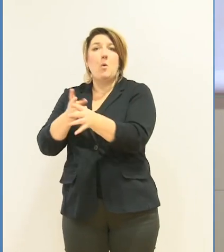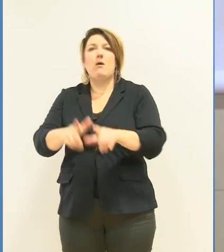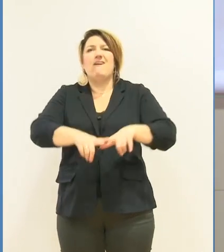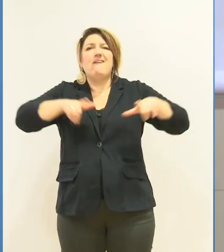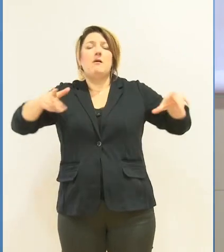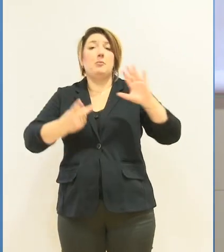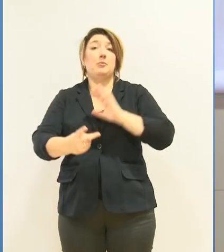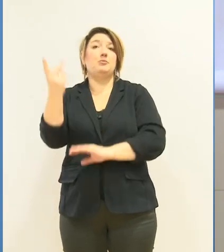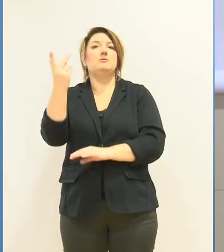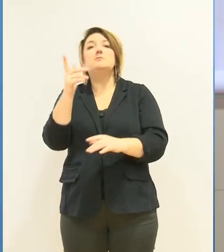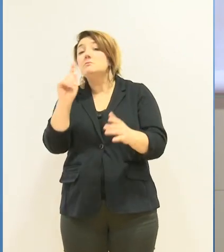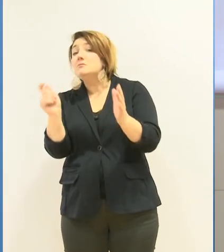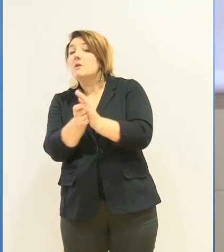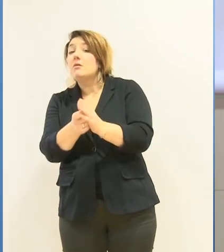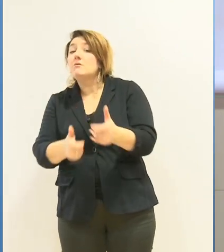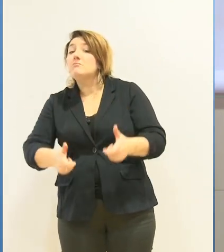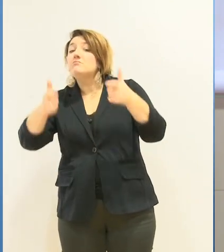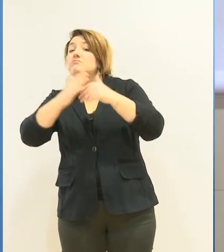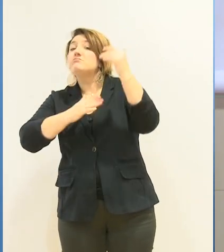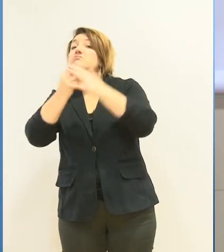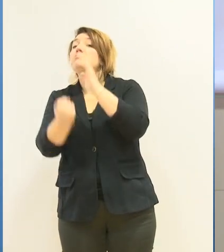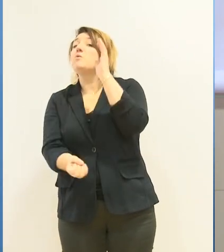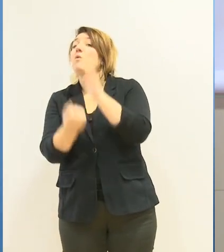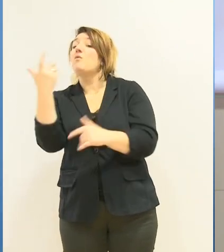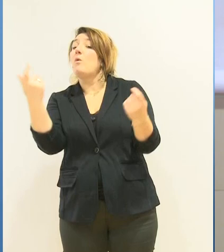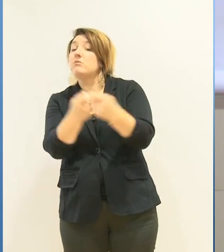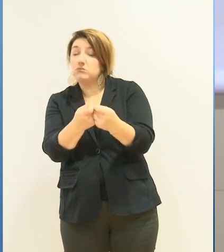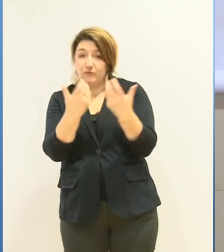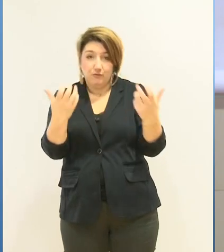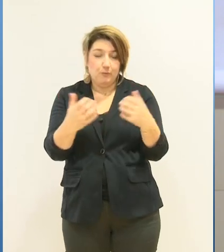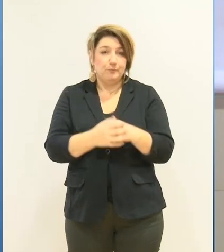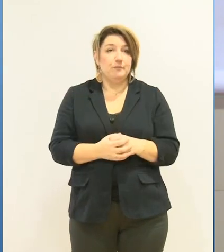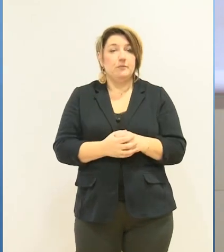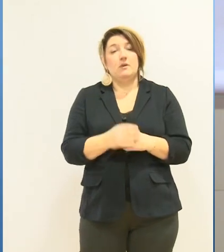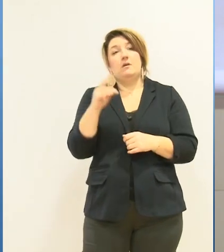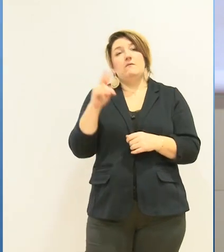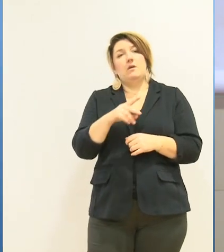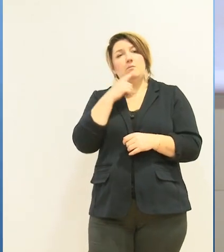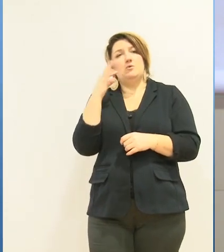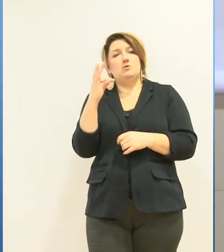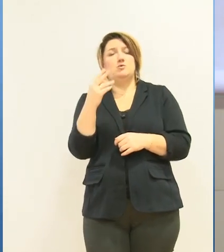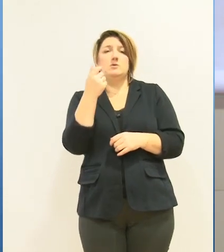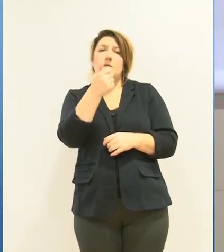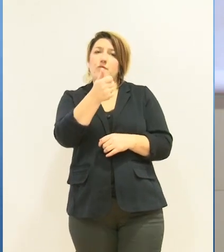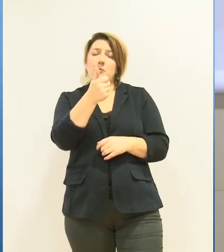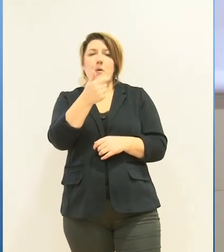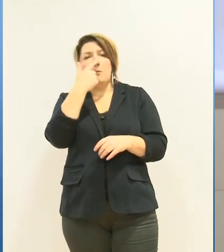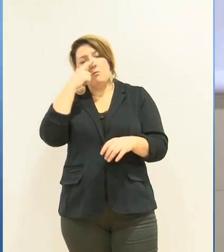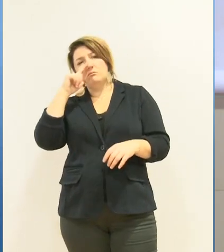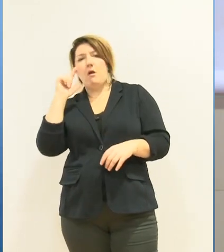monsieur du cher ne se retrouvent malheureusement pas dans vos prises de position sur le sujet je dois le reconnaître